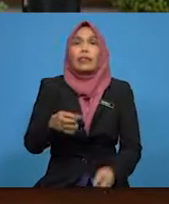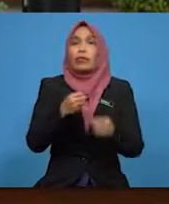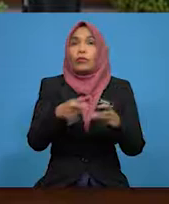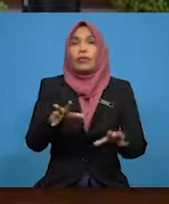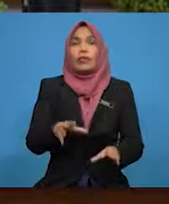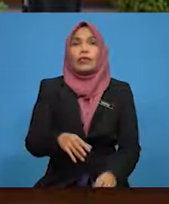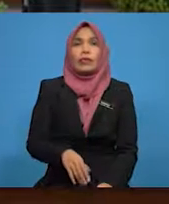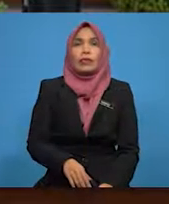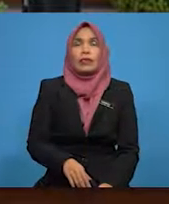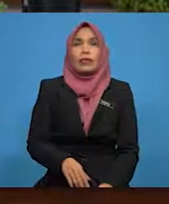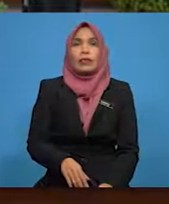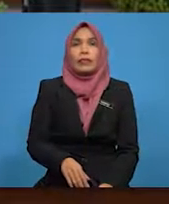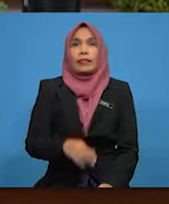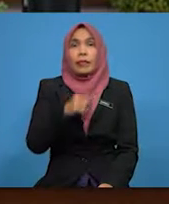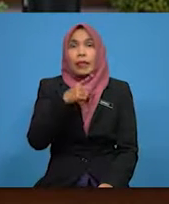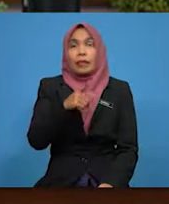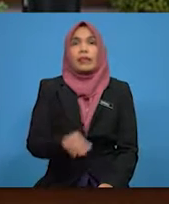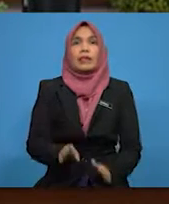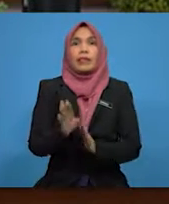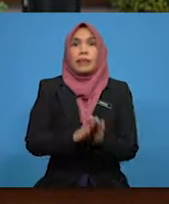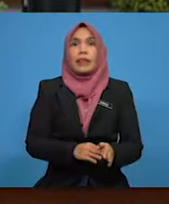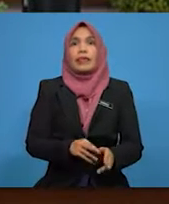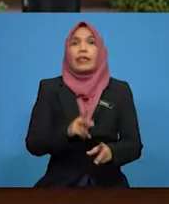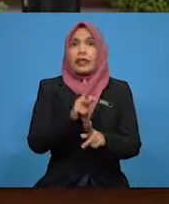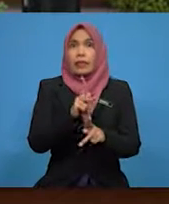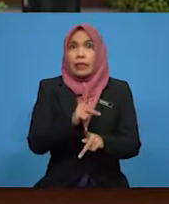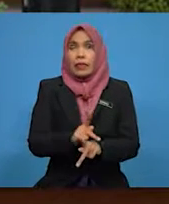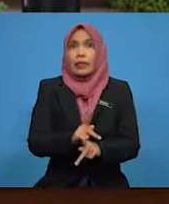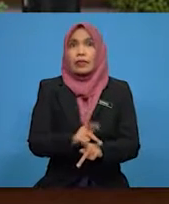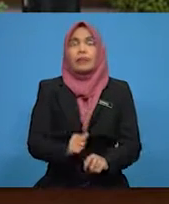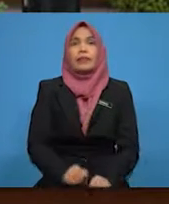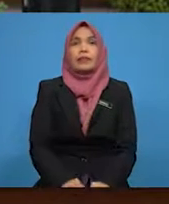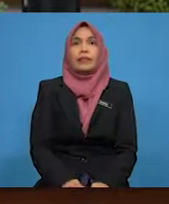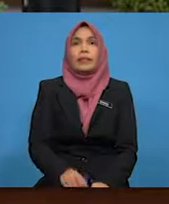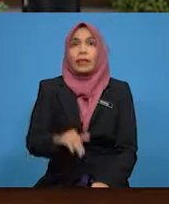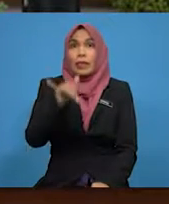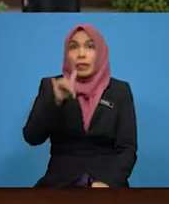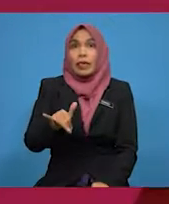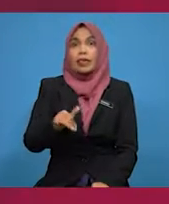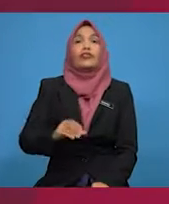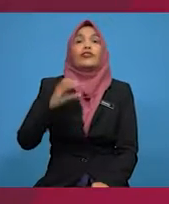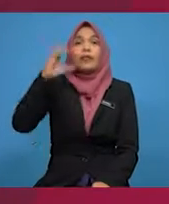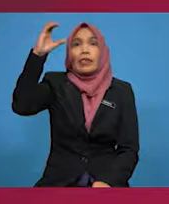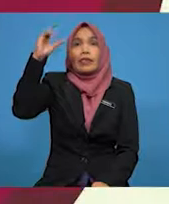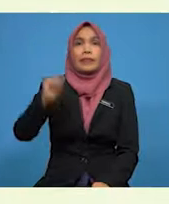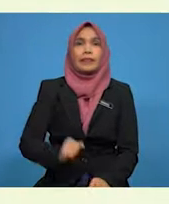dalam tempoh masa tertentu dan mempunyai rekod prestasi kerja yang cemerlang.